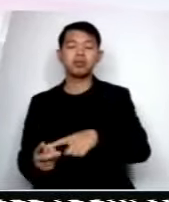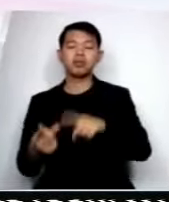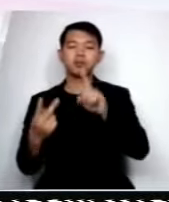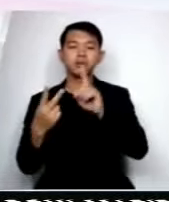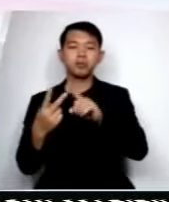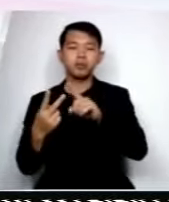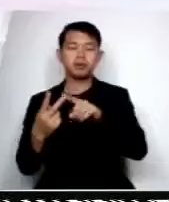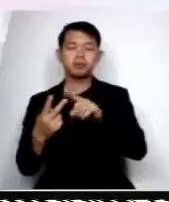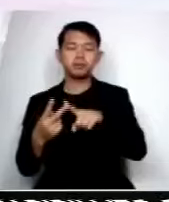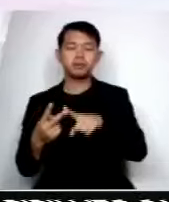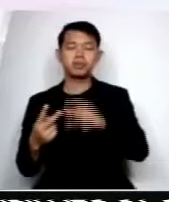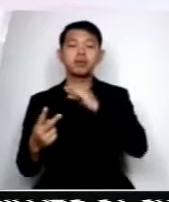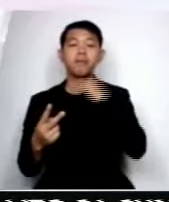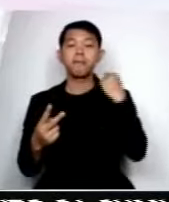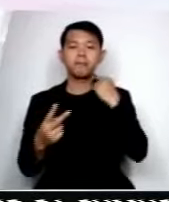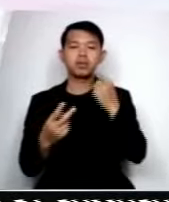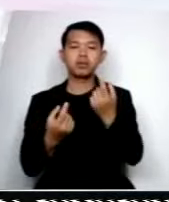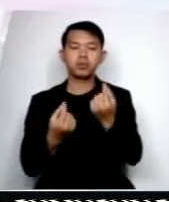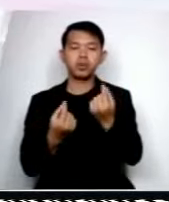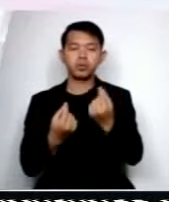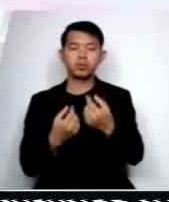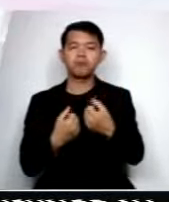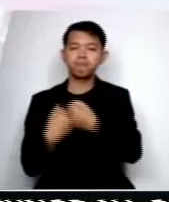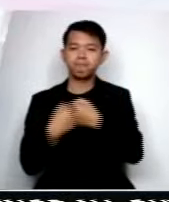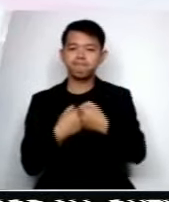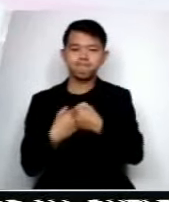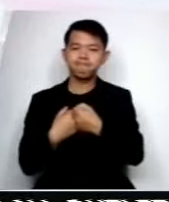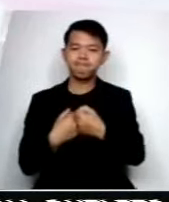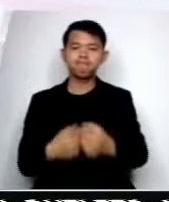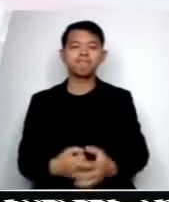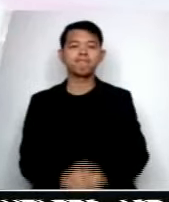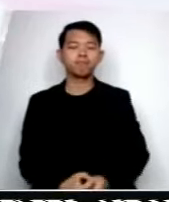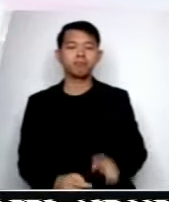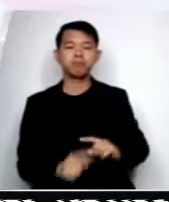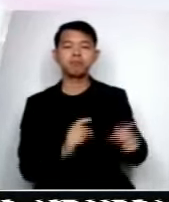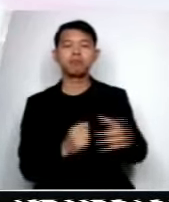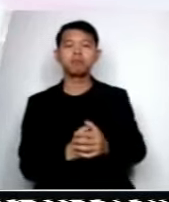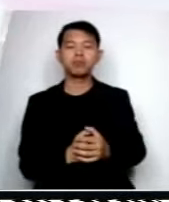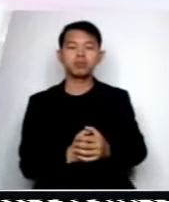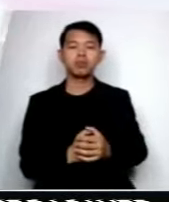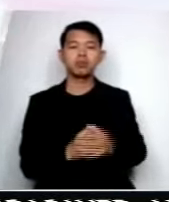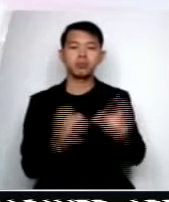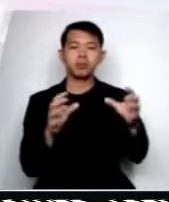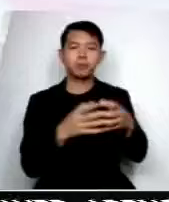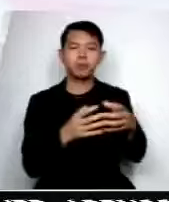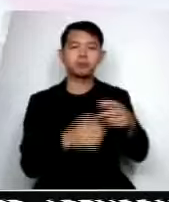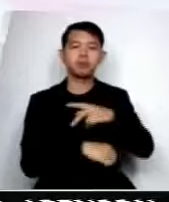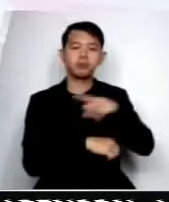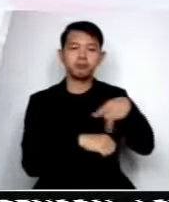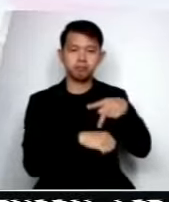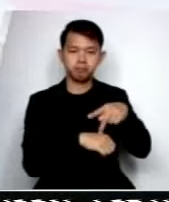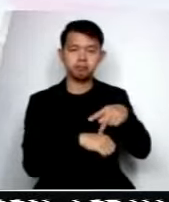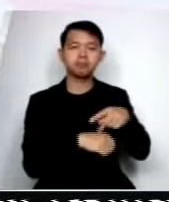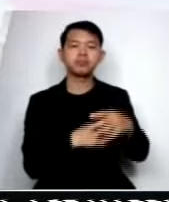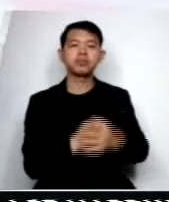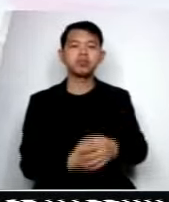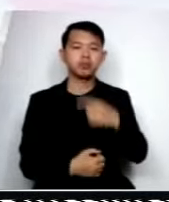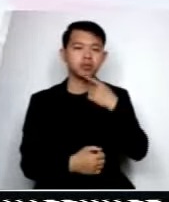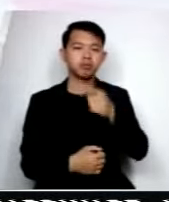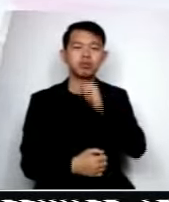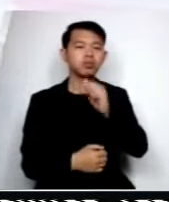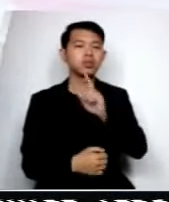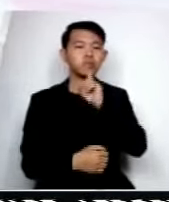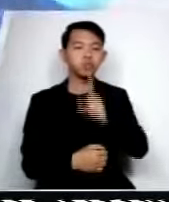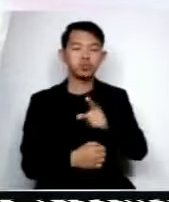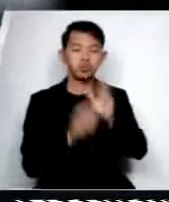daw. Itinanggi ng Catholic Bishops Conference of the Philippines na sinakal ng obispo ang pari. May exclusive report si